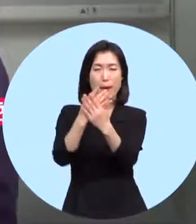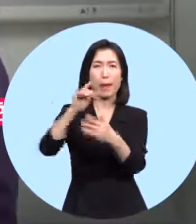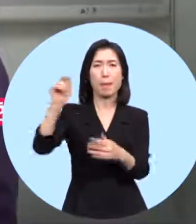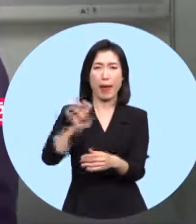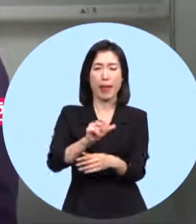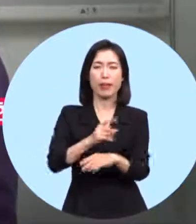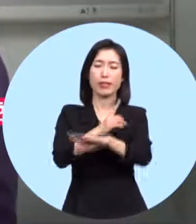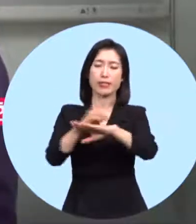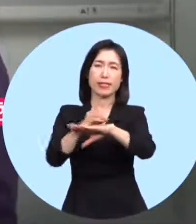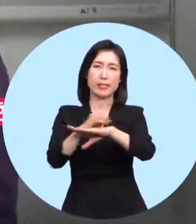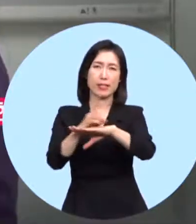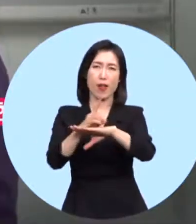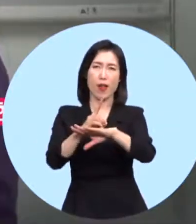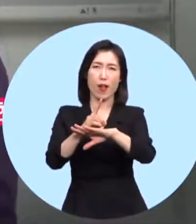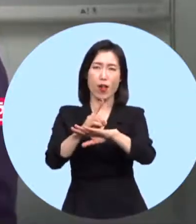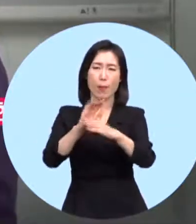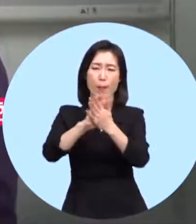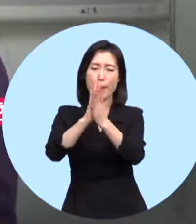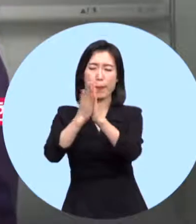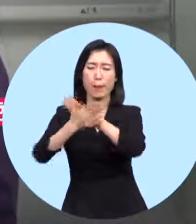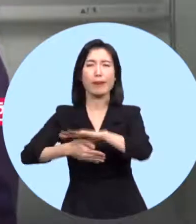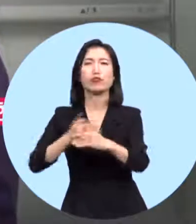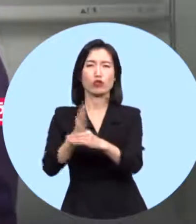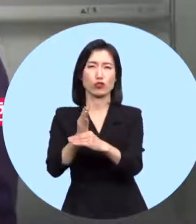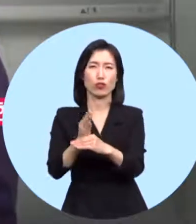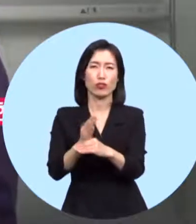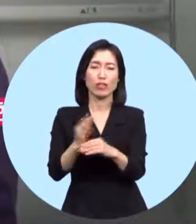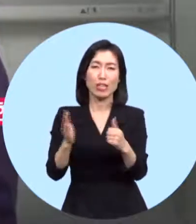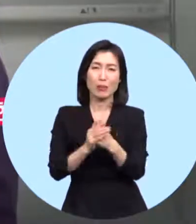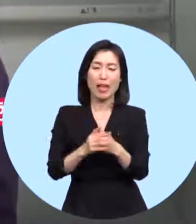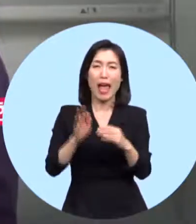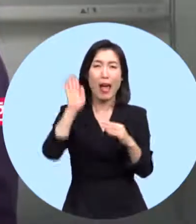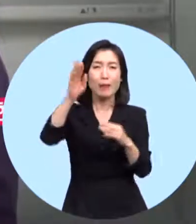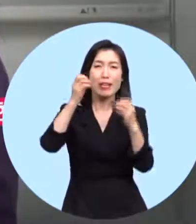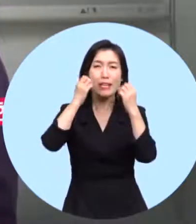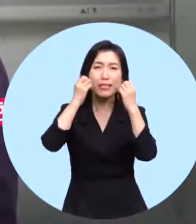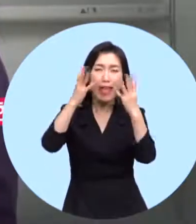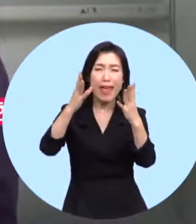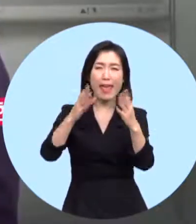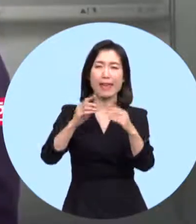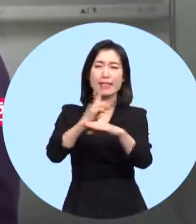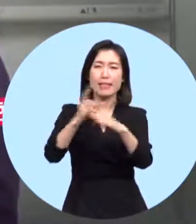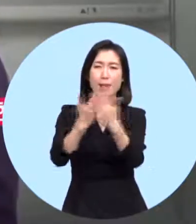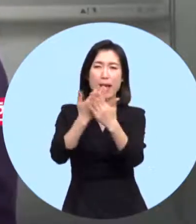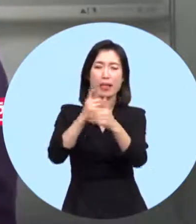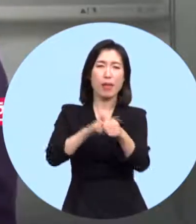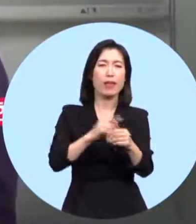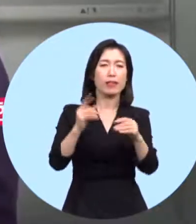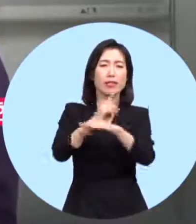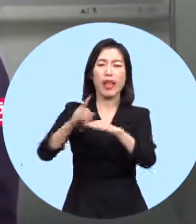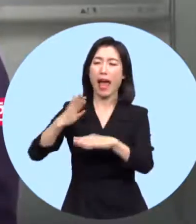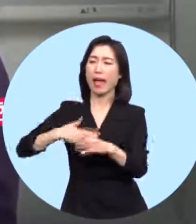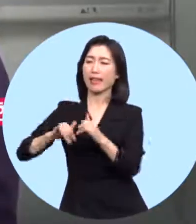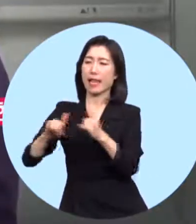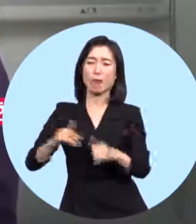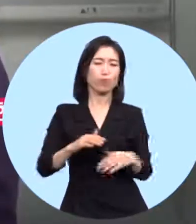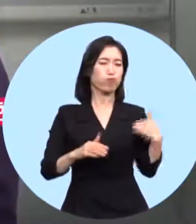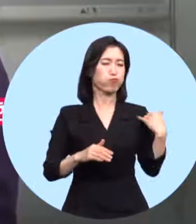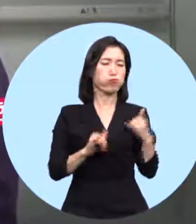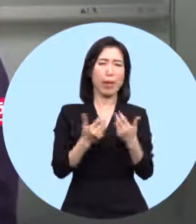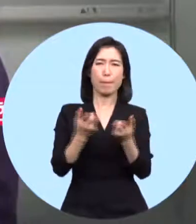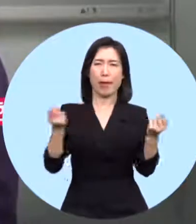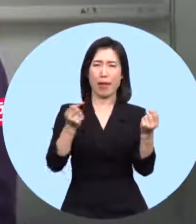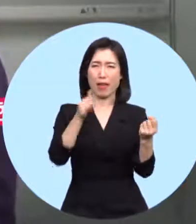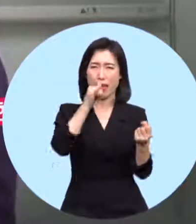기술의 발전, 디지털 시대를 달려가고 있는 사회, 새로운 디지털 양극화 사회가 생겨나고